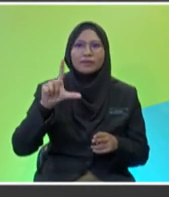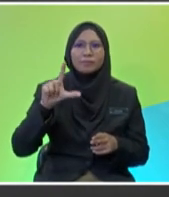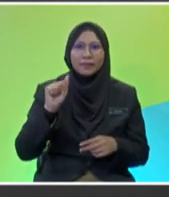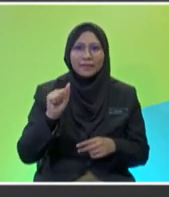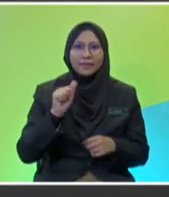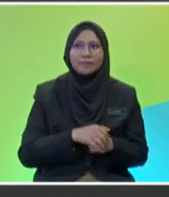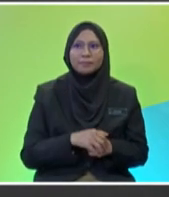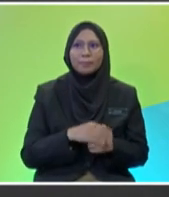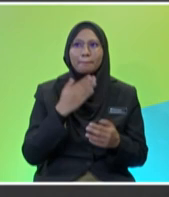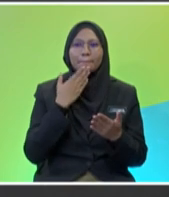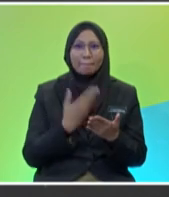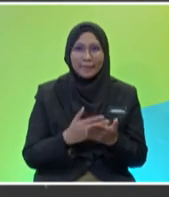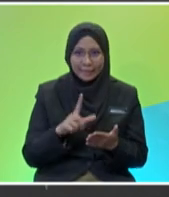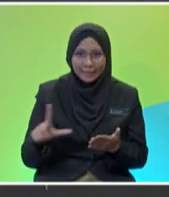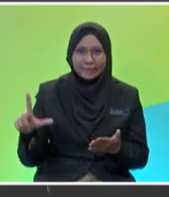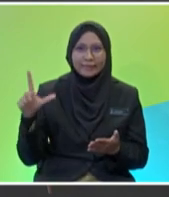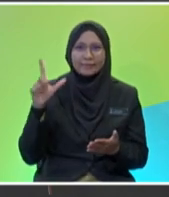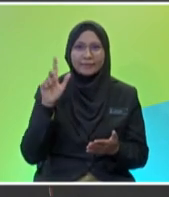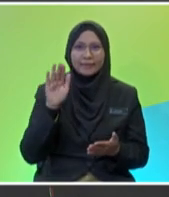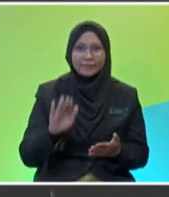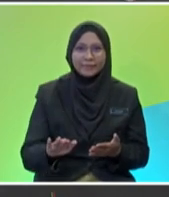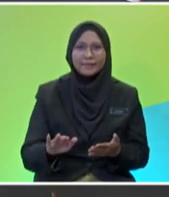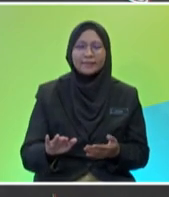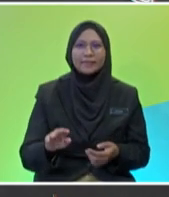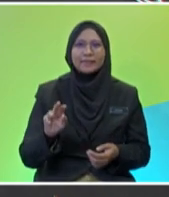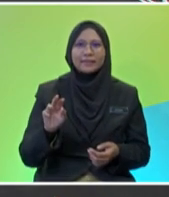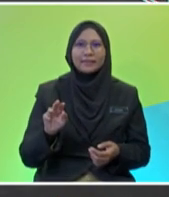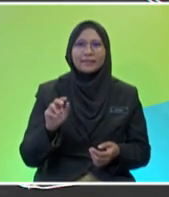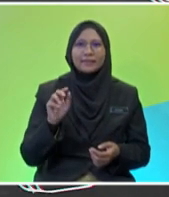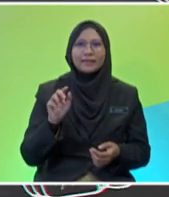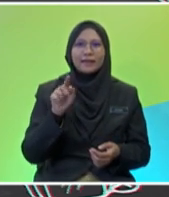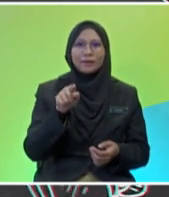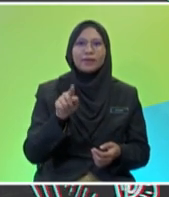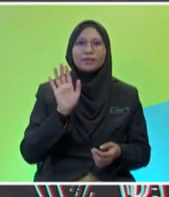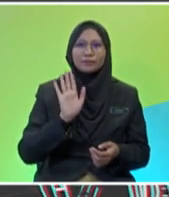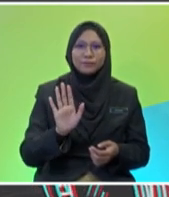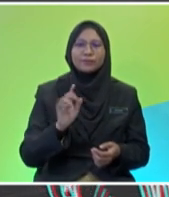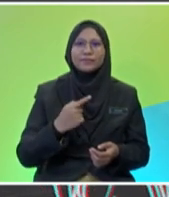adik adik boleh tunggu sebentar sebentar saya menyimak